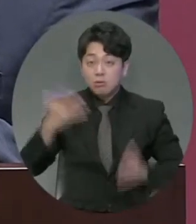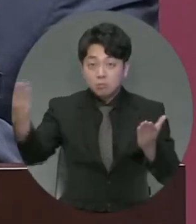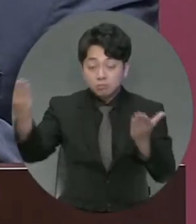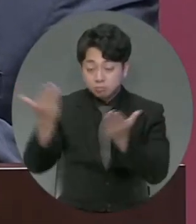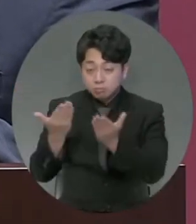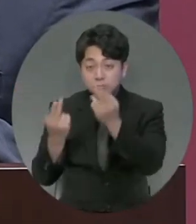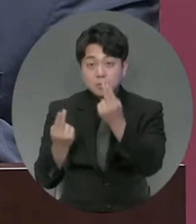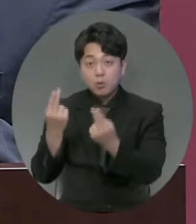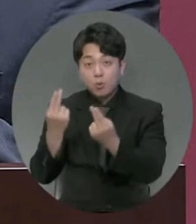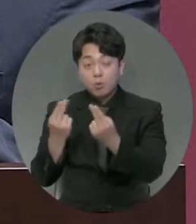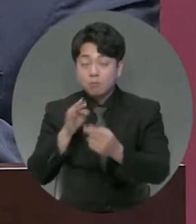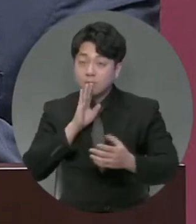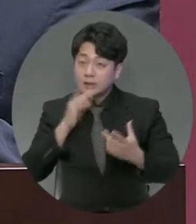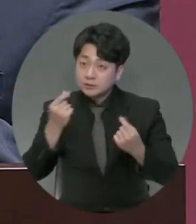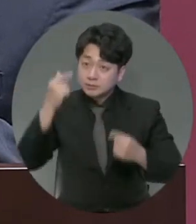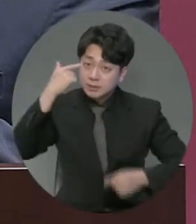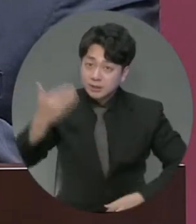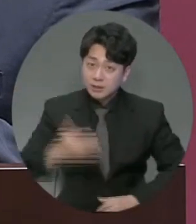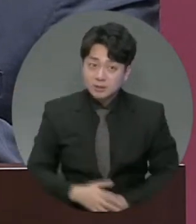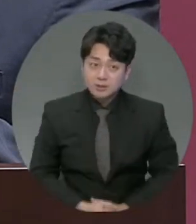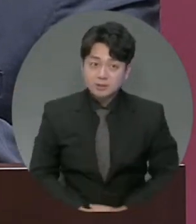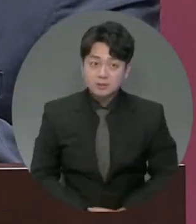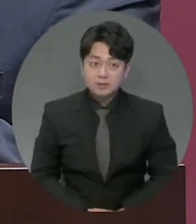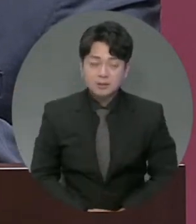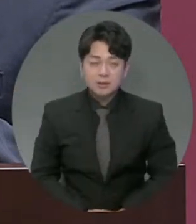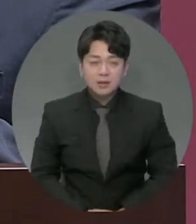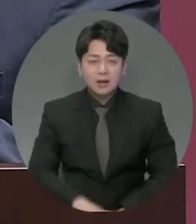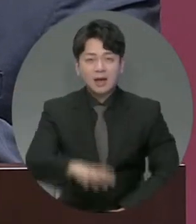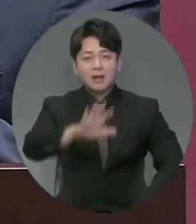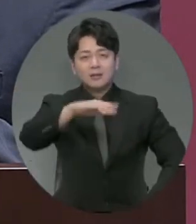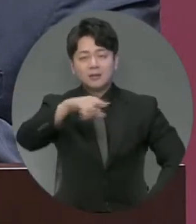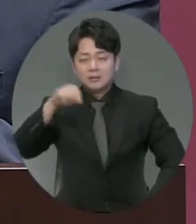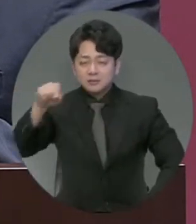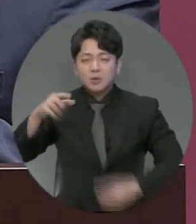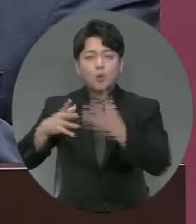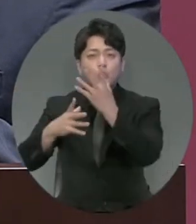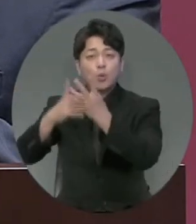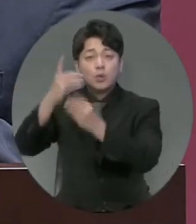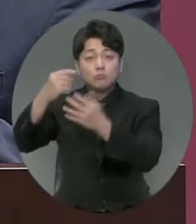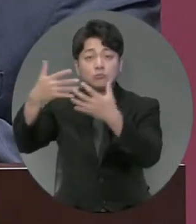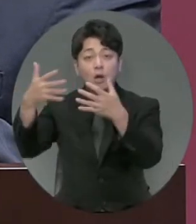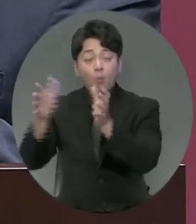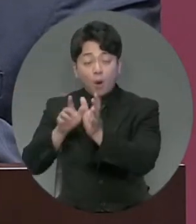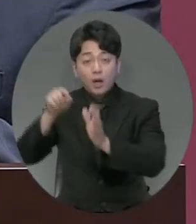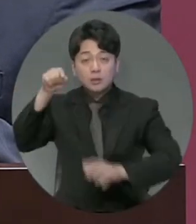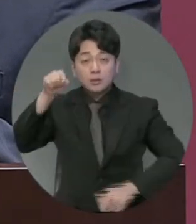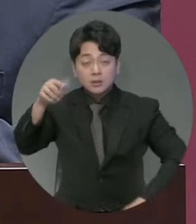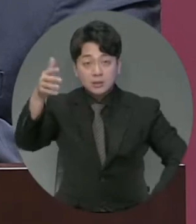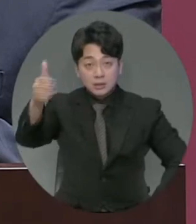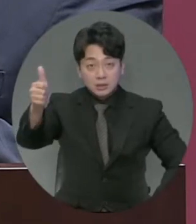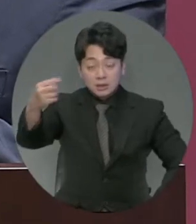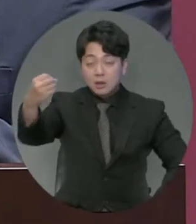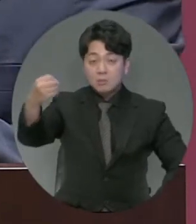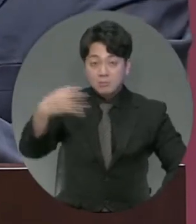아니, 지금 통일부 장관께서 말씀하신 것은 지금 우리 경찰이 한